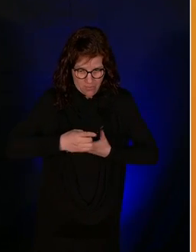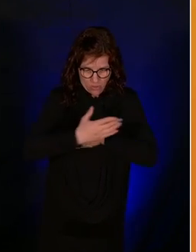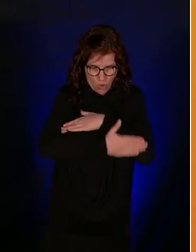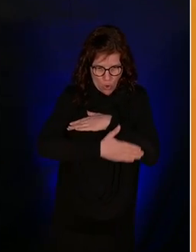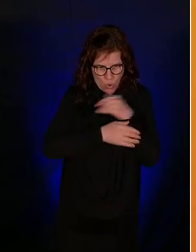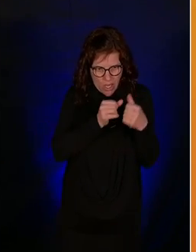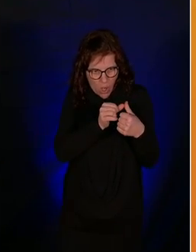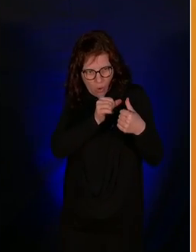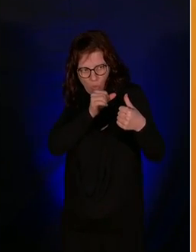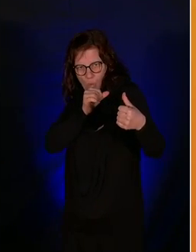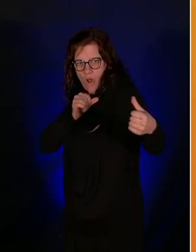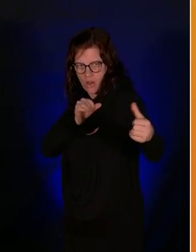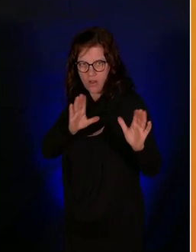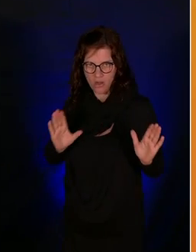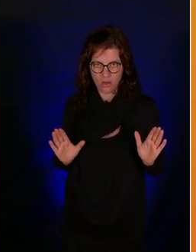rural.